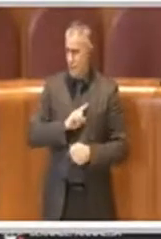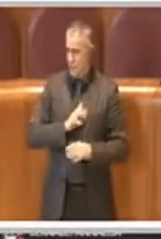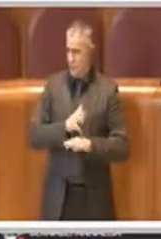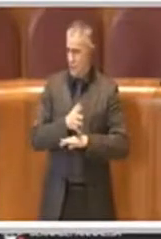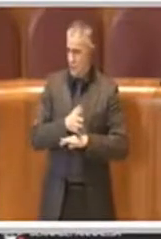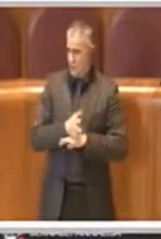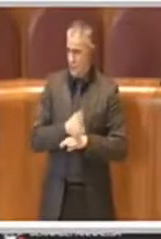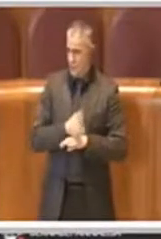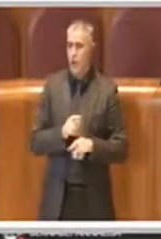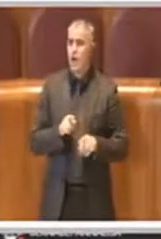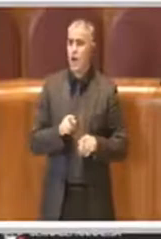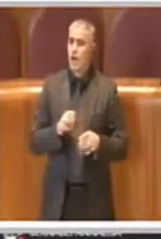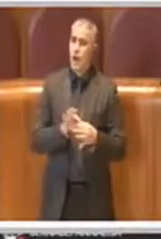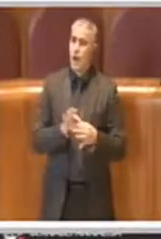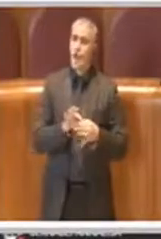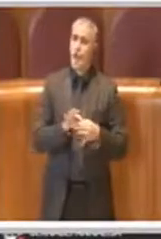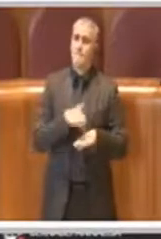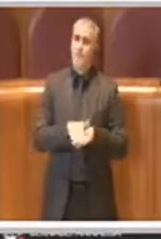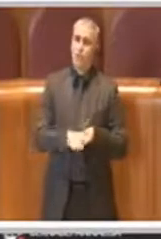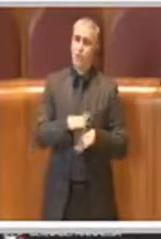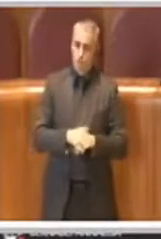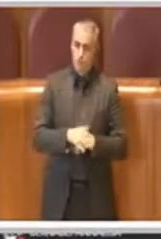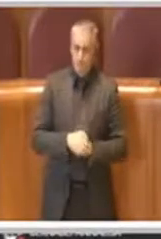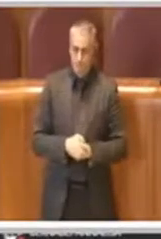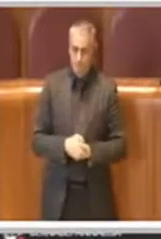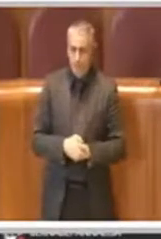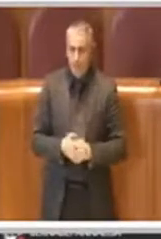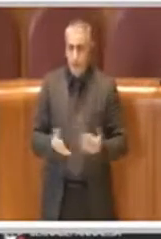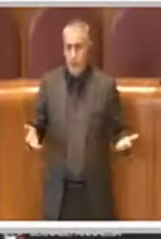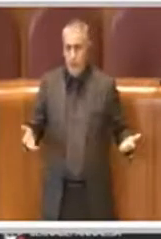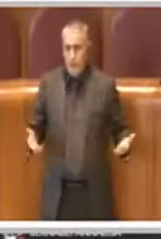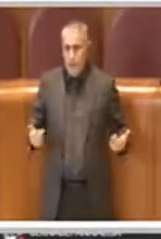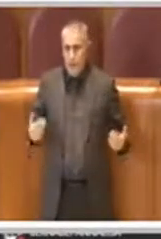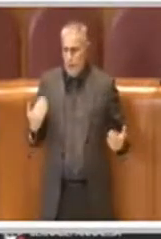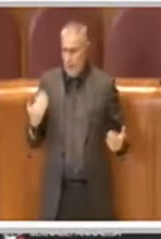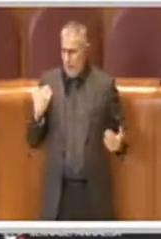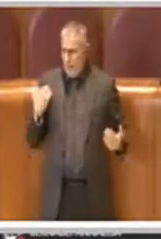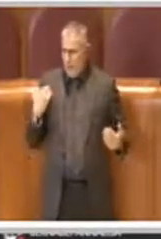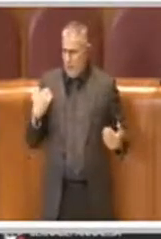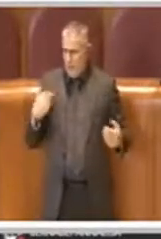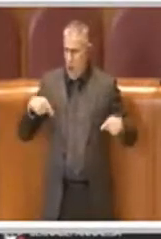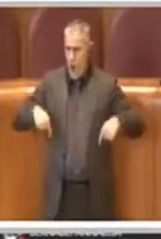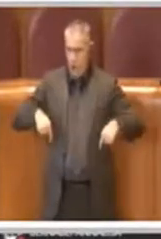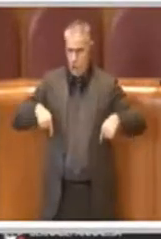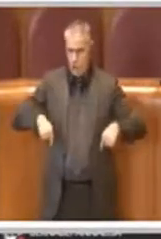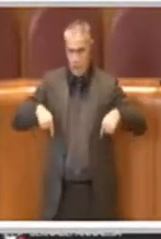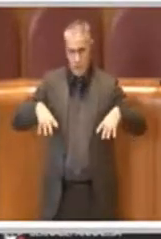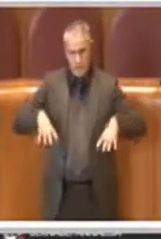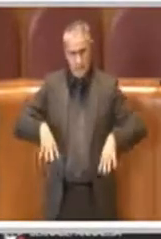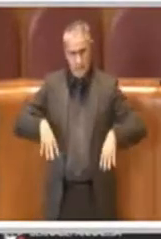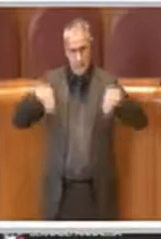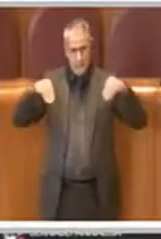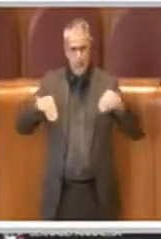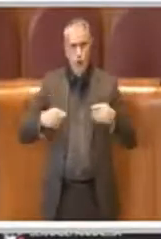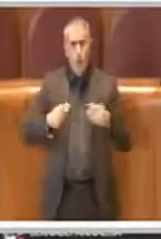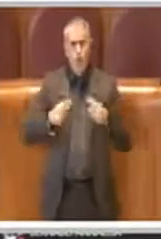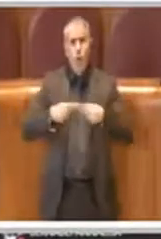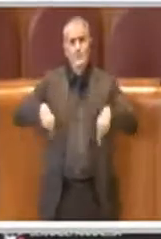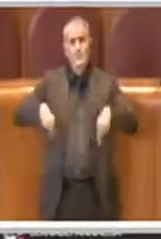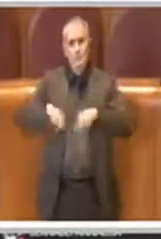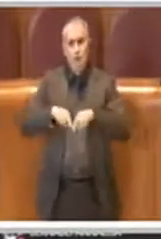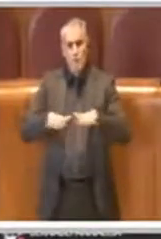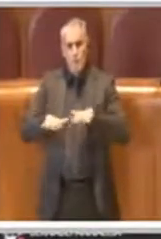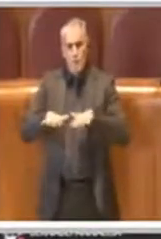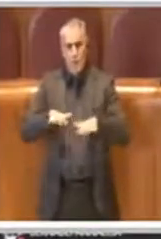di metodo. E come ho riportato anche oggi in apertura della Commissione Mobilità, che mi onoro